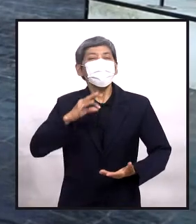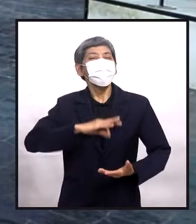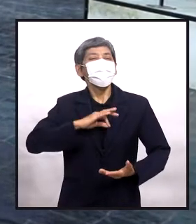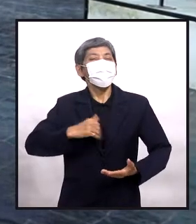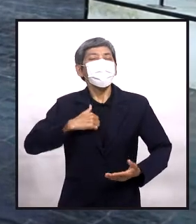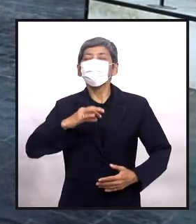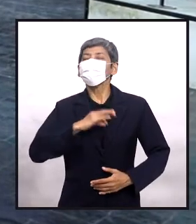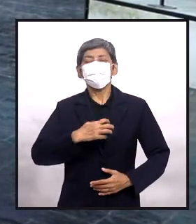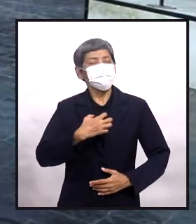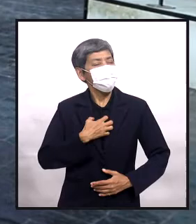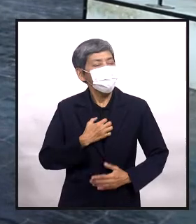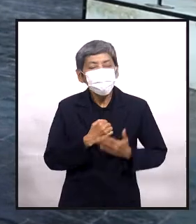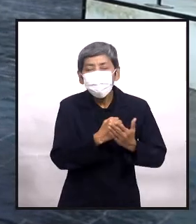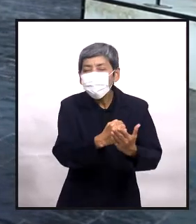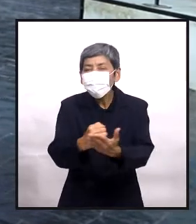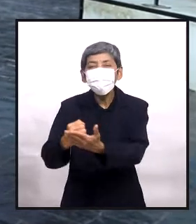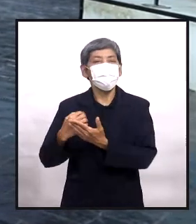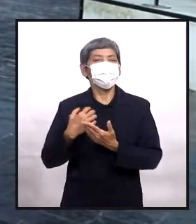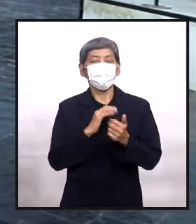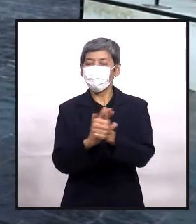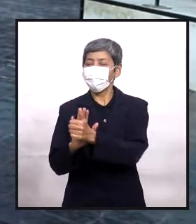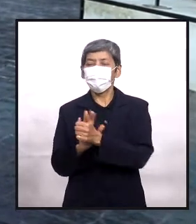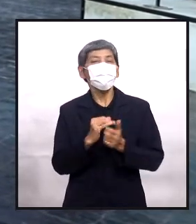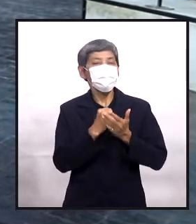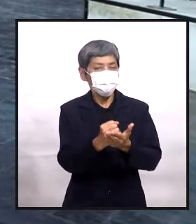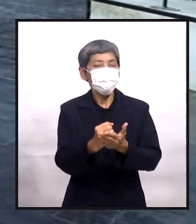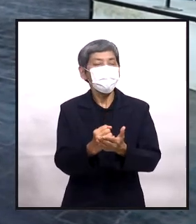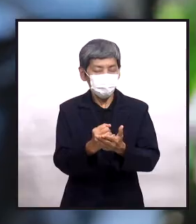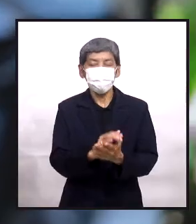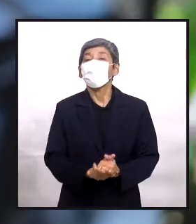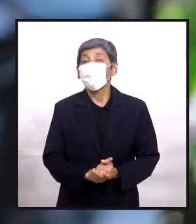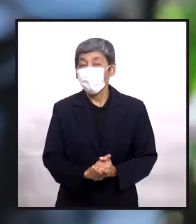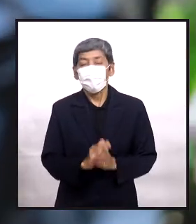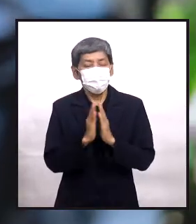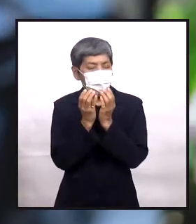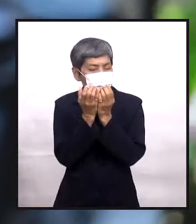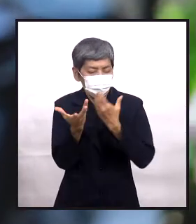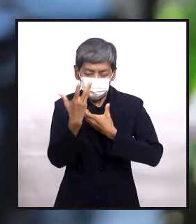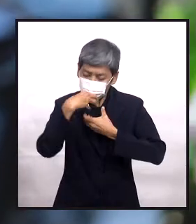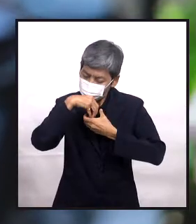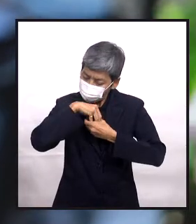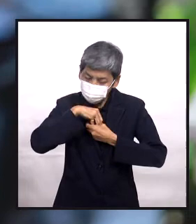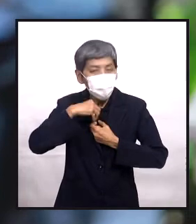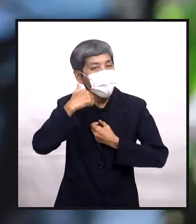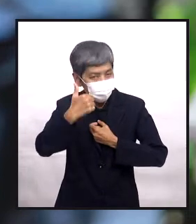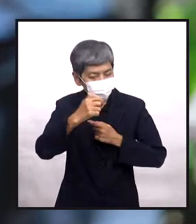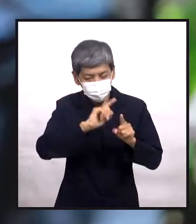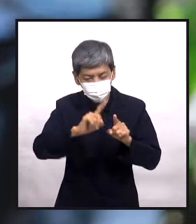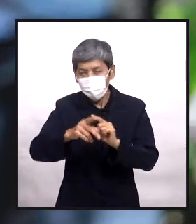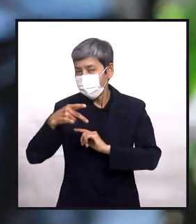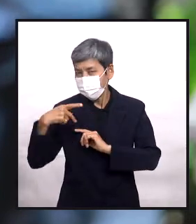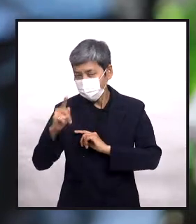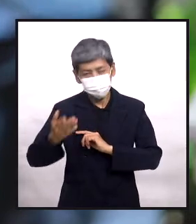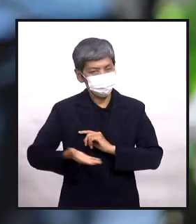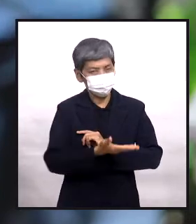รารู้แล้วเนี่ยเราจะรู้สึกอยากจะเอื้อเฟื้ออยากจะชวนคนอื่นมาดูครับ เพราะฉะนั้นธรรมะนี่สามารถเข้าได้ถึงคนทุกกลุ่มเลยเพราะว่ามี